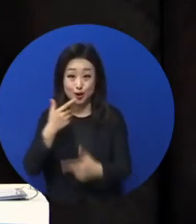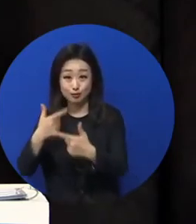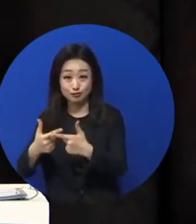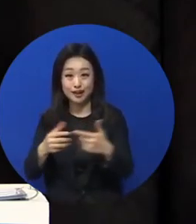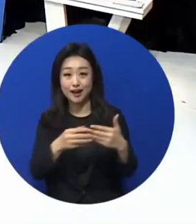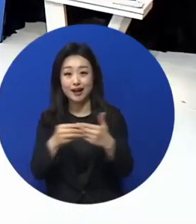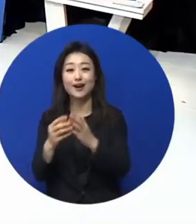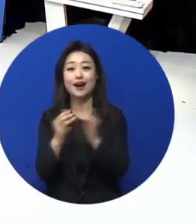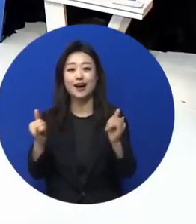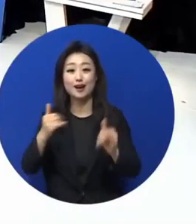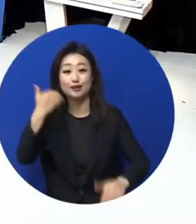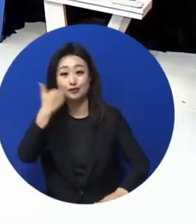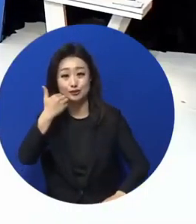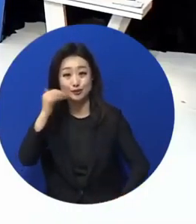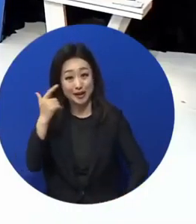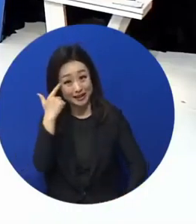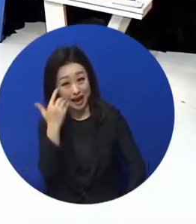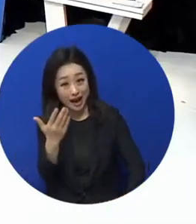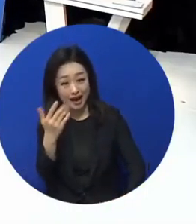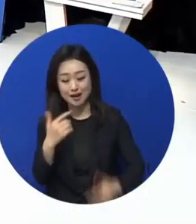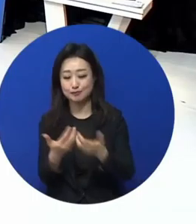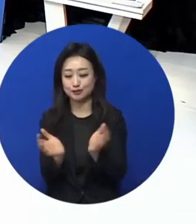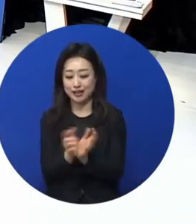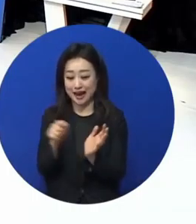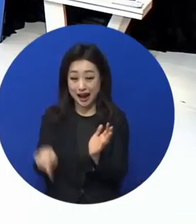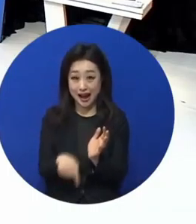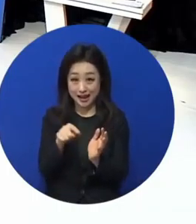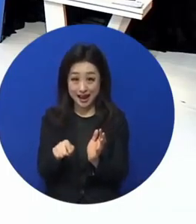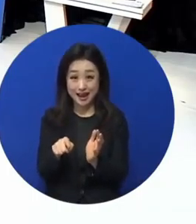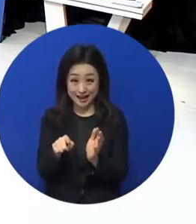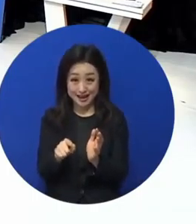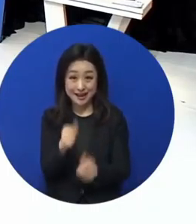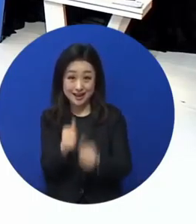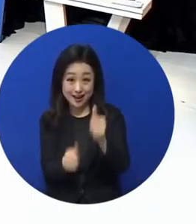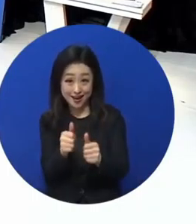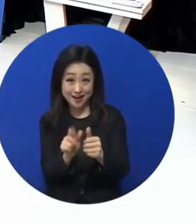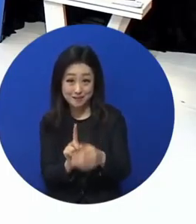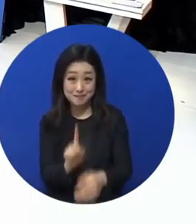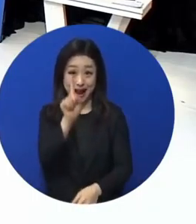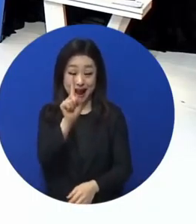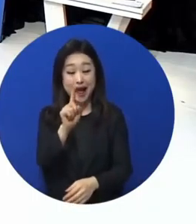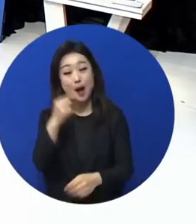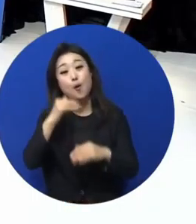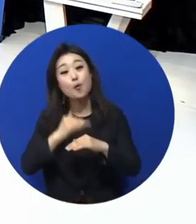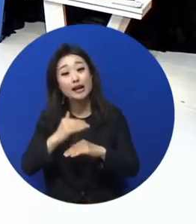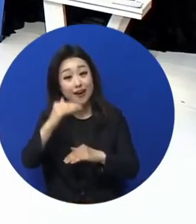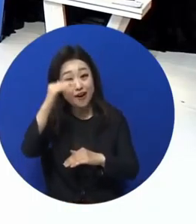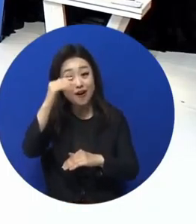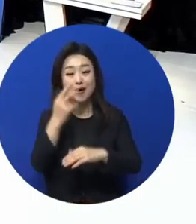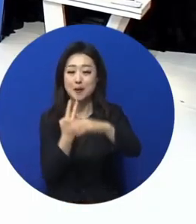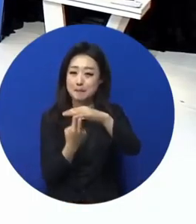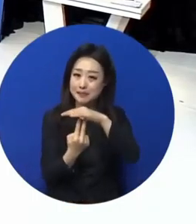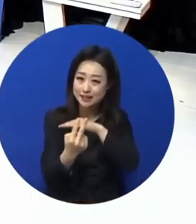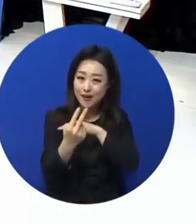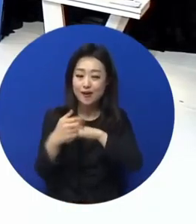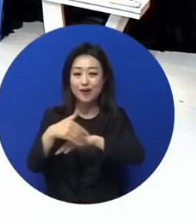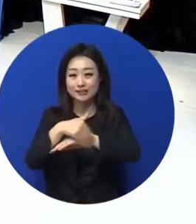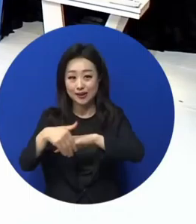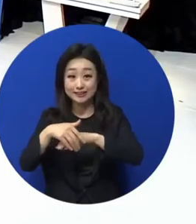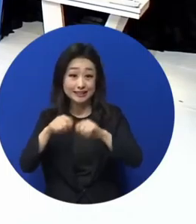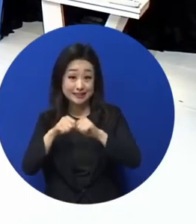이끌어갈 우리 당에 적합한 후보가 될 수 있을지 후보자들의 면접 과정, 정책과 비전을